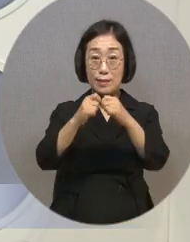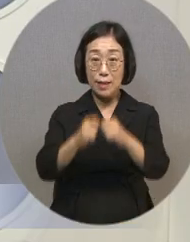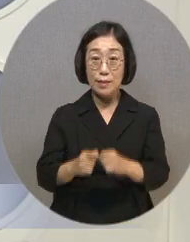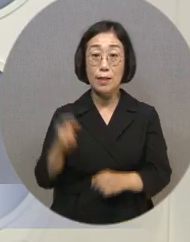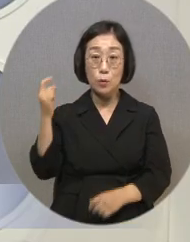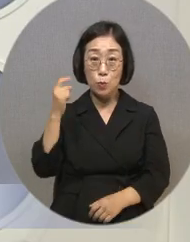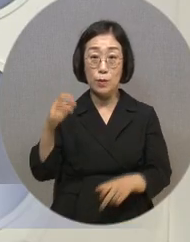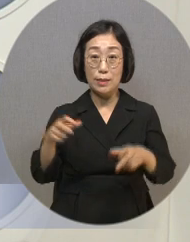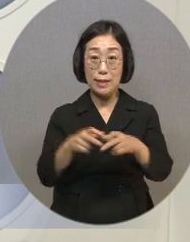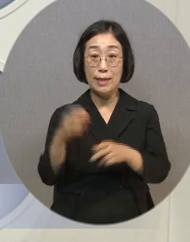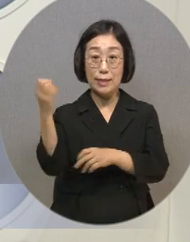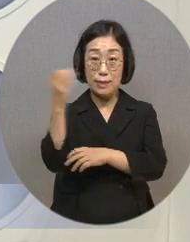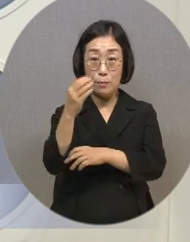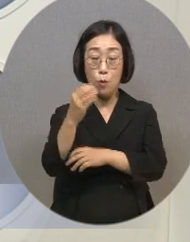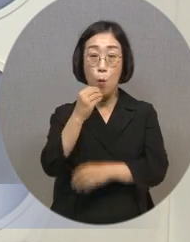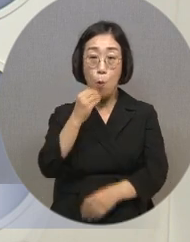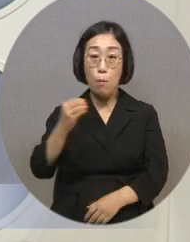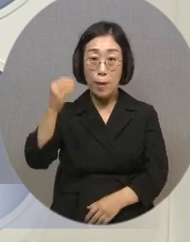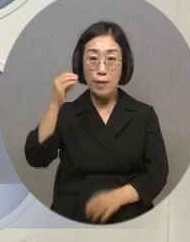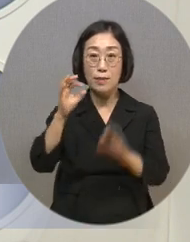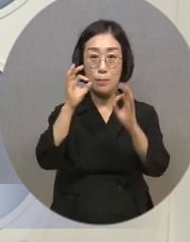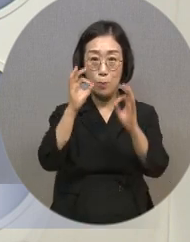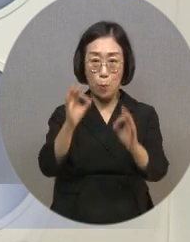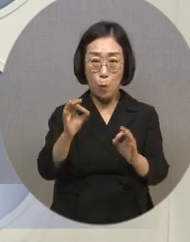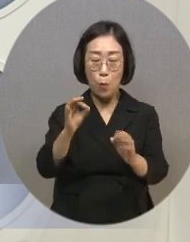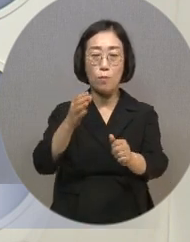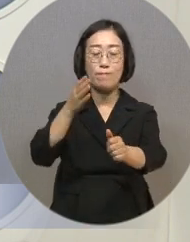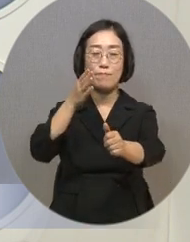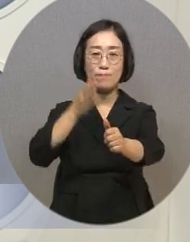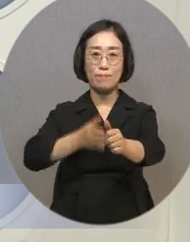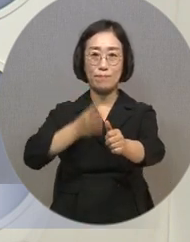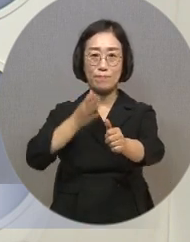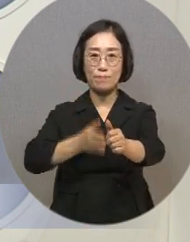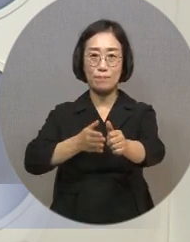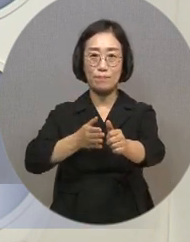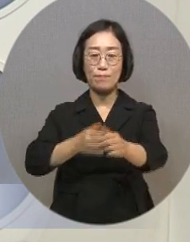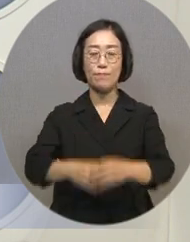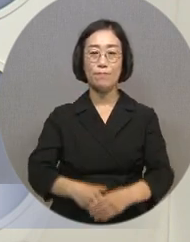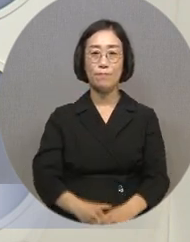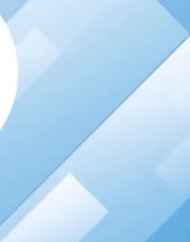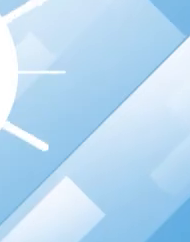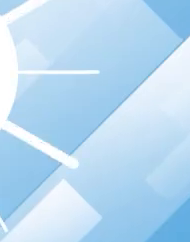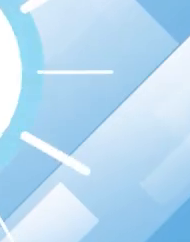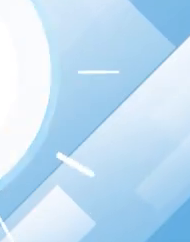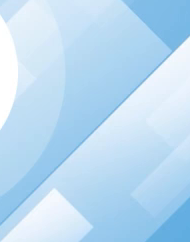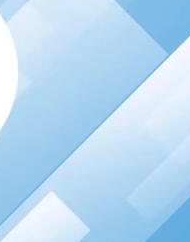뉴스는 장애인 신문과 웰페어 뉴스 홈페이지를 통해 확인할 수 있습니다